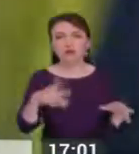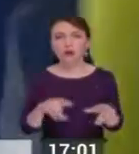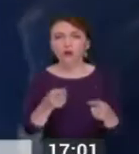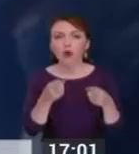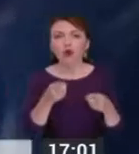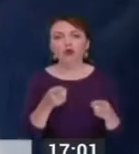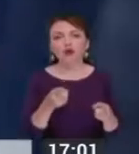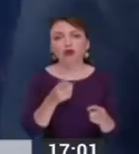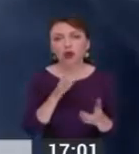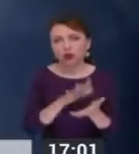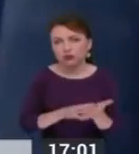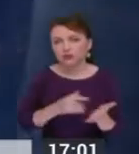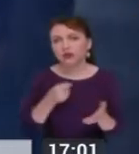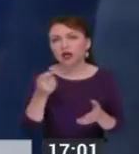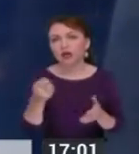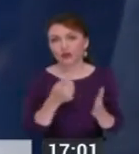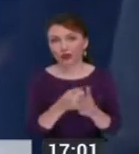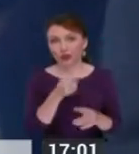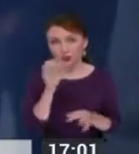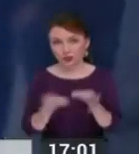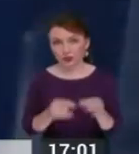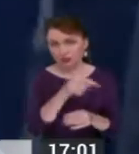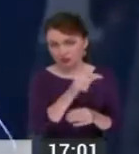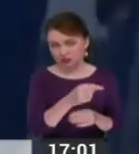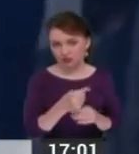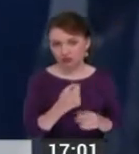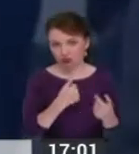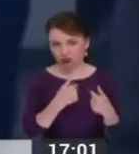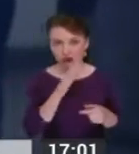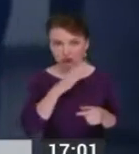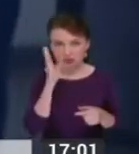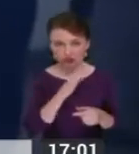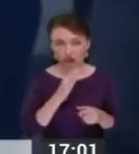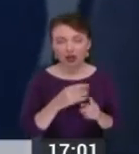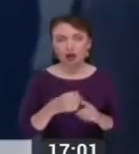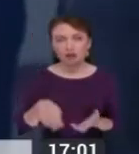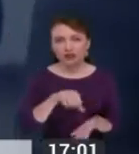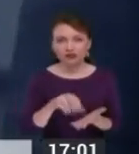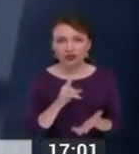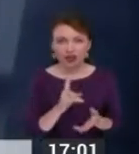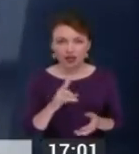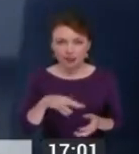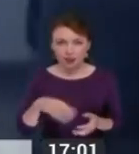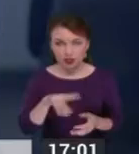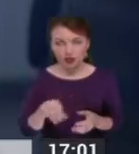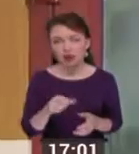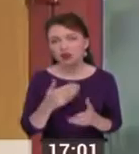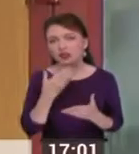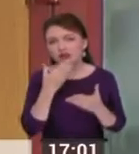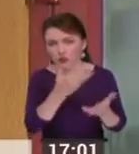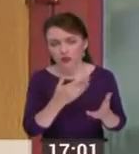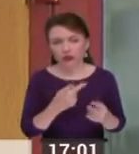погрожували подати на потерпілу сторону до суду. Представники КМДА вже звернулися до Дарницької РДА з вимогою провести разом